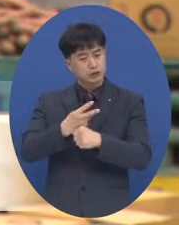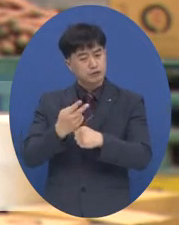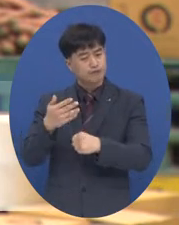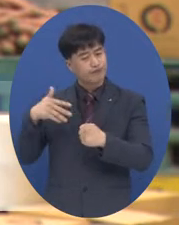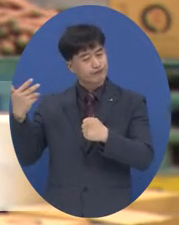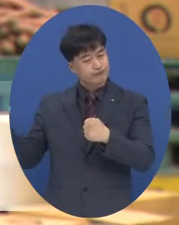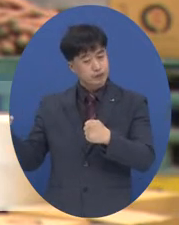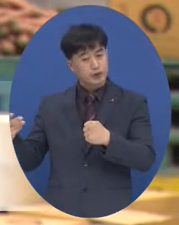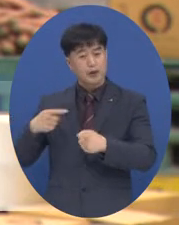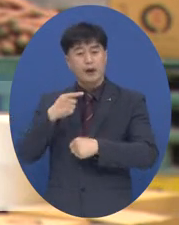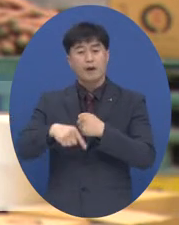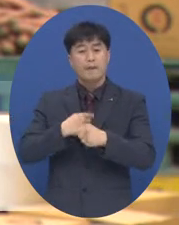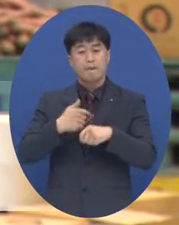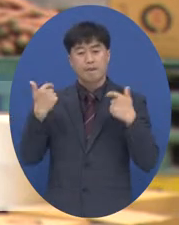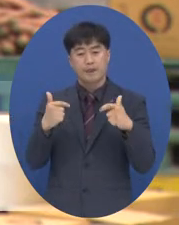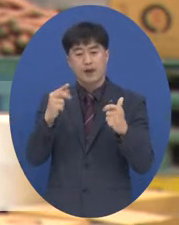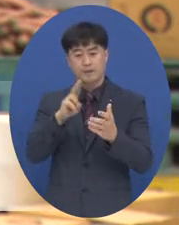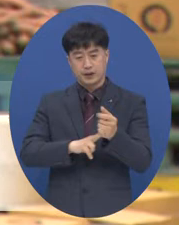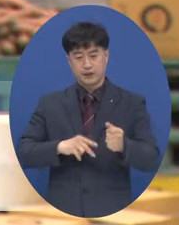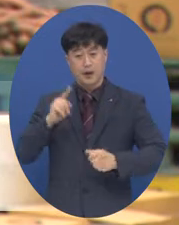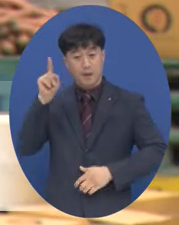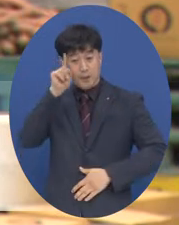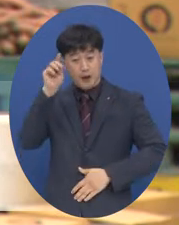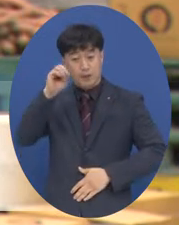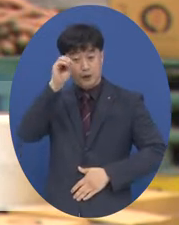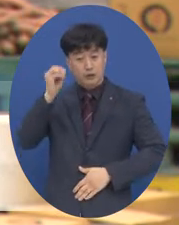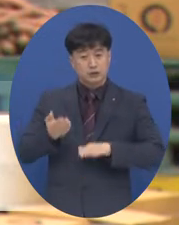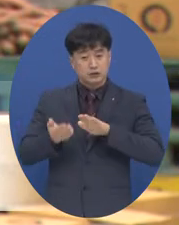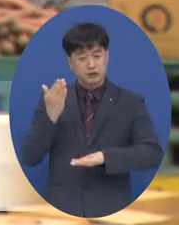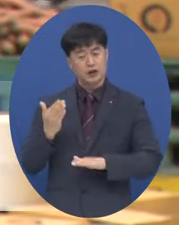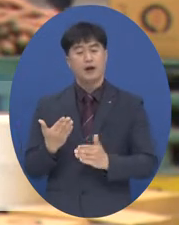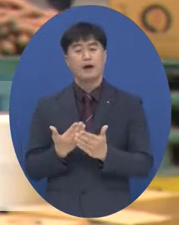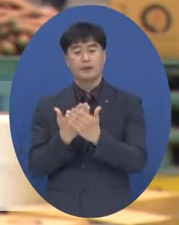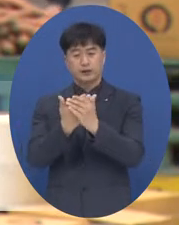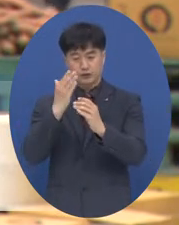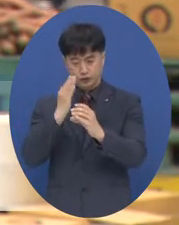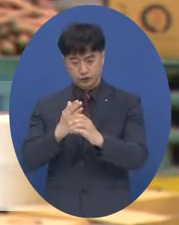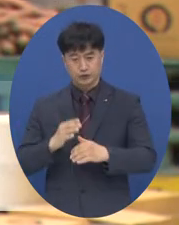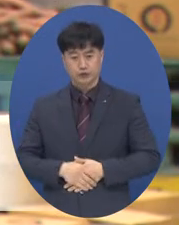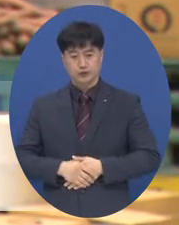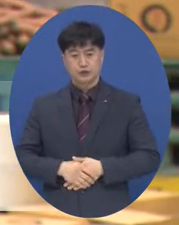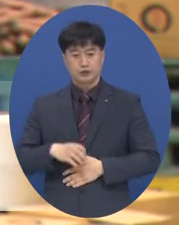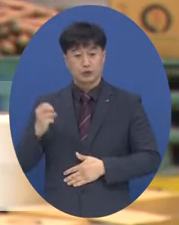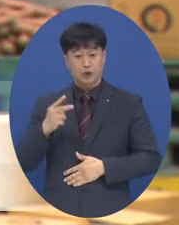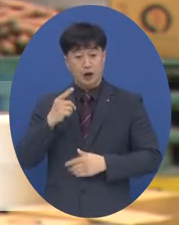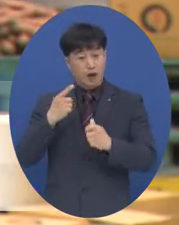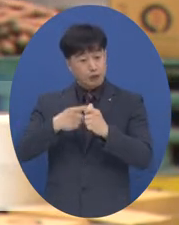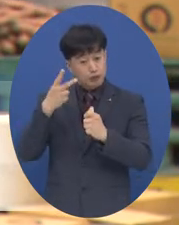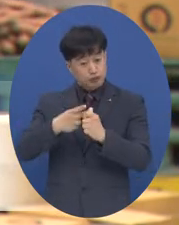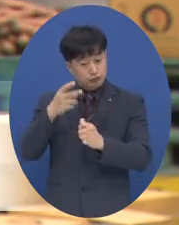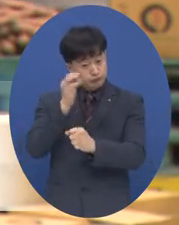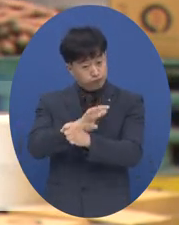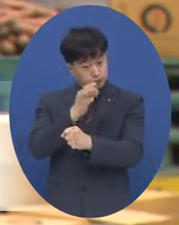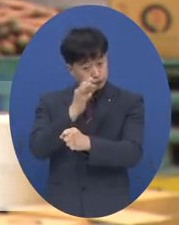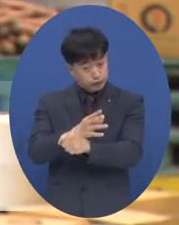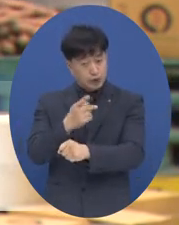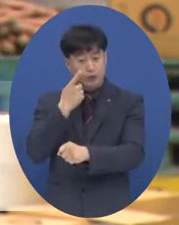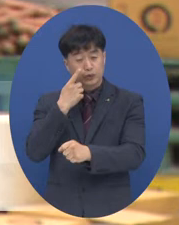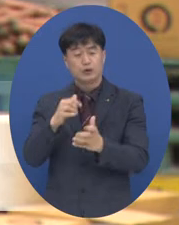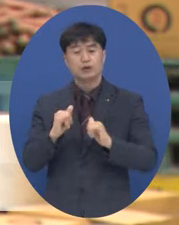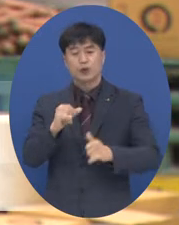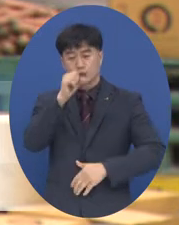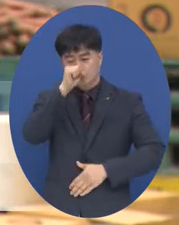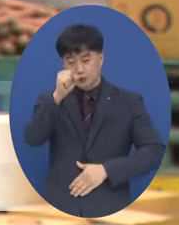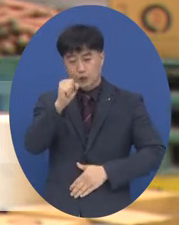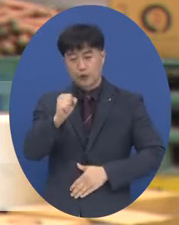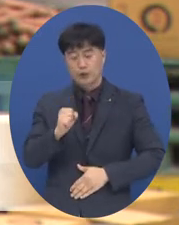1년 차, 2년 차 지나면서 매해 매출이 100%씩 이상 성장을 하고 있고요. 한 번, 두번 소비를 해